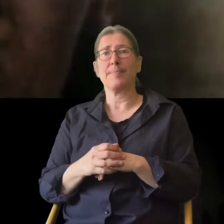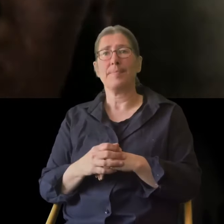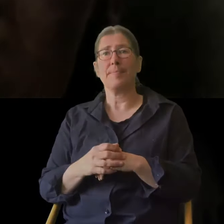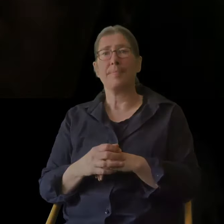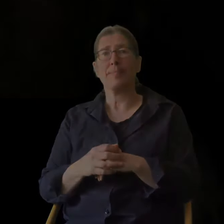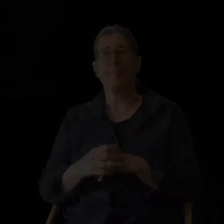Untertitelung